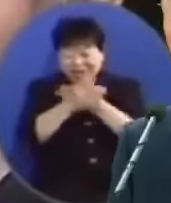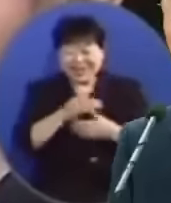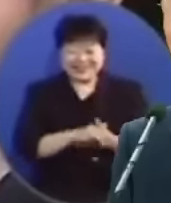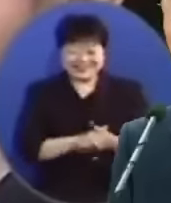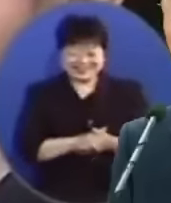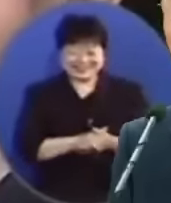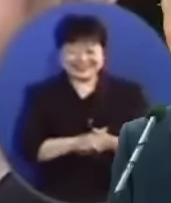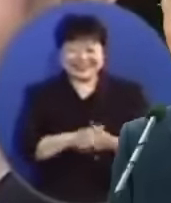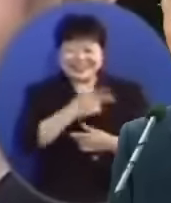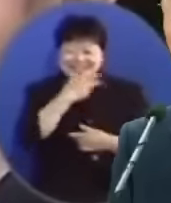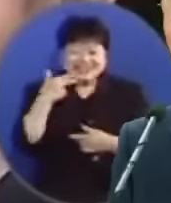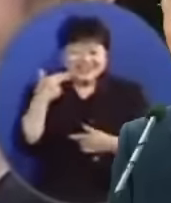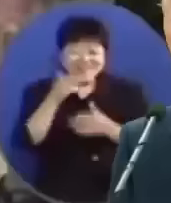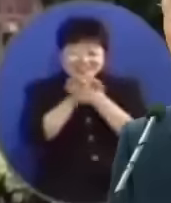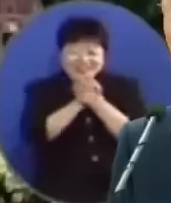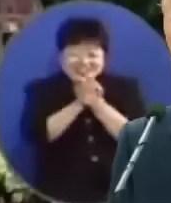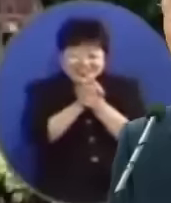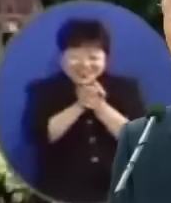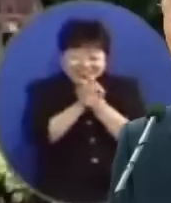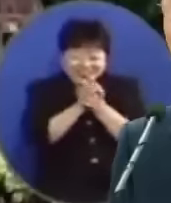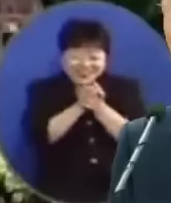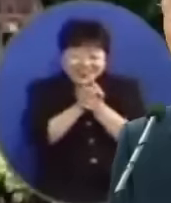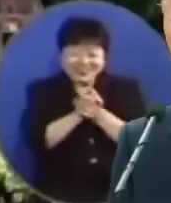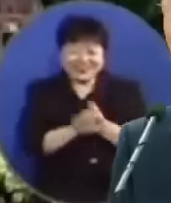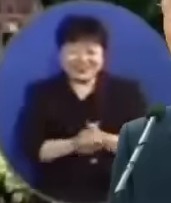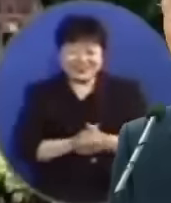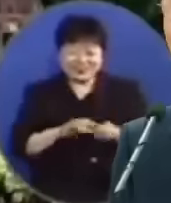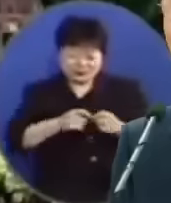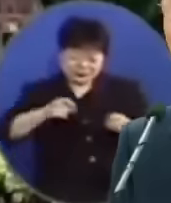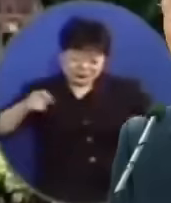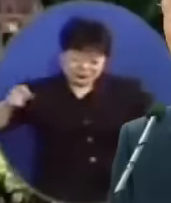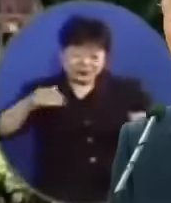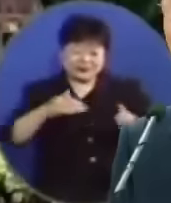그래서 내가 영어로서 기도를 유창하게 하고 난 다음에